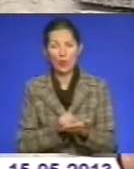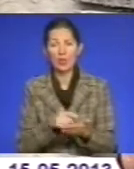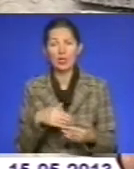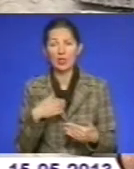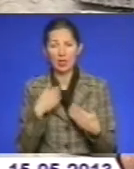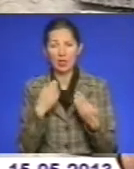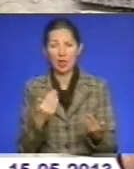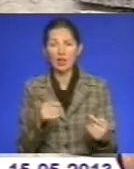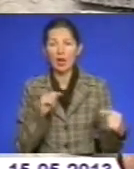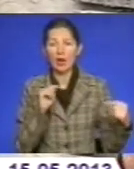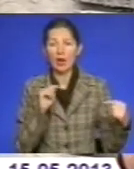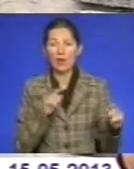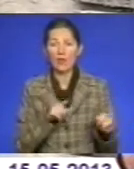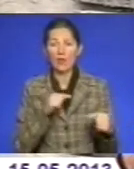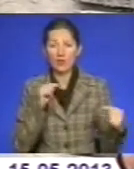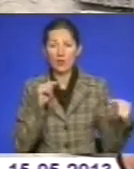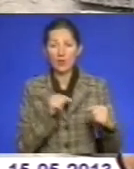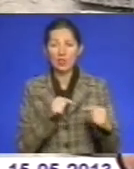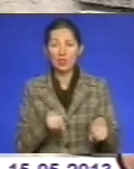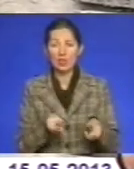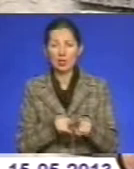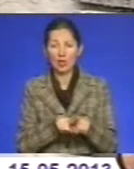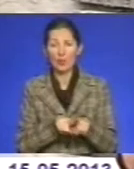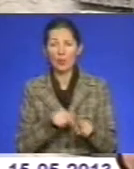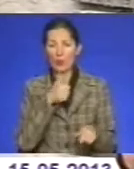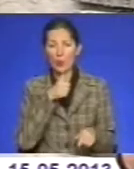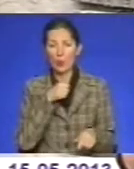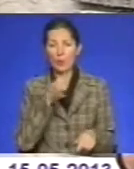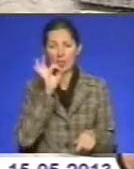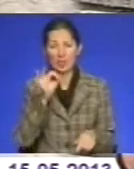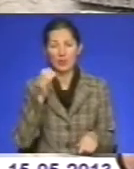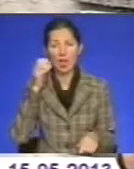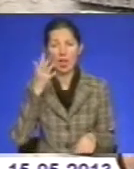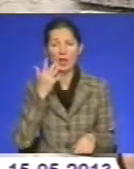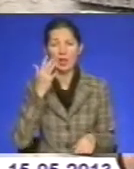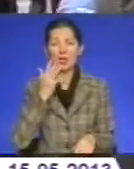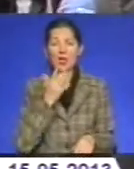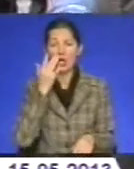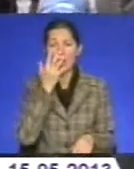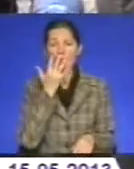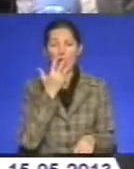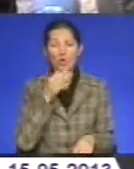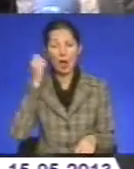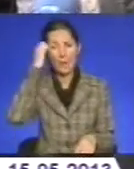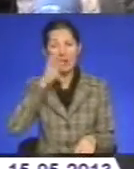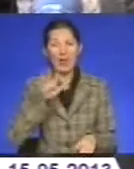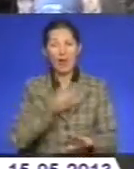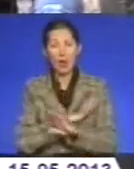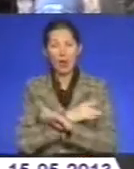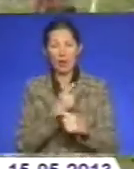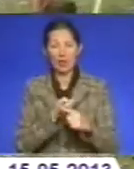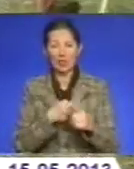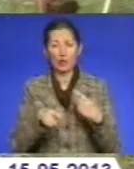спробам, заявивши: «Народна пам'ять не вмирає, фашизму вороття нема». На завершення мітингу